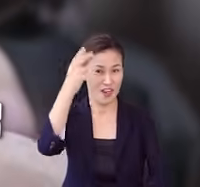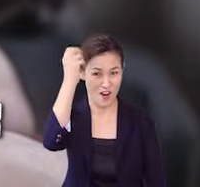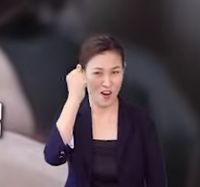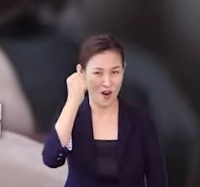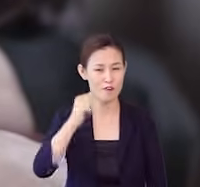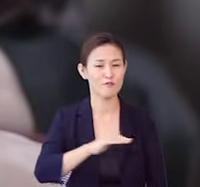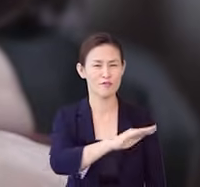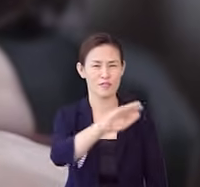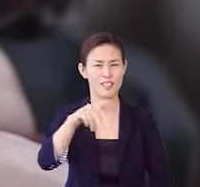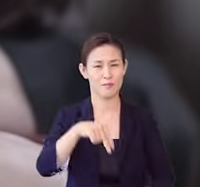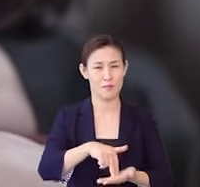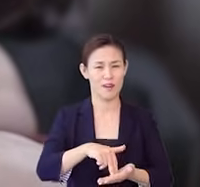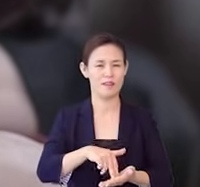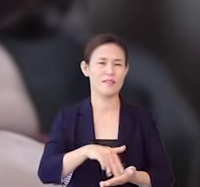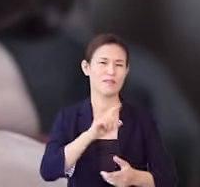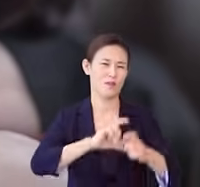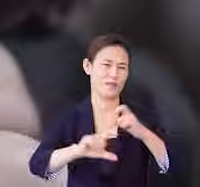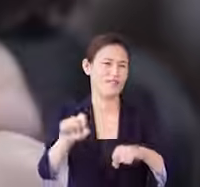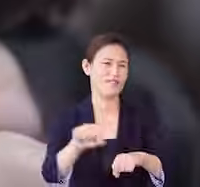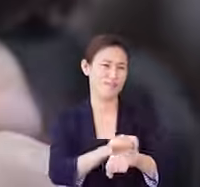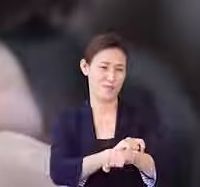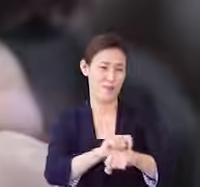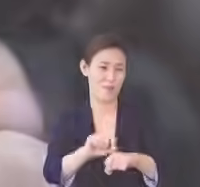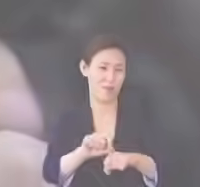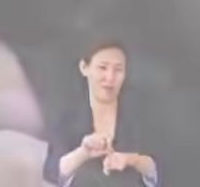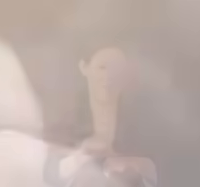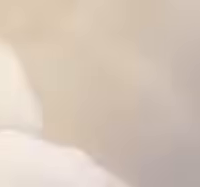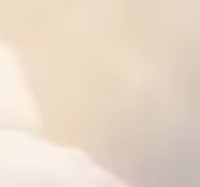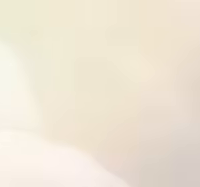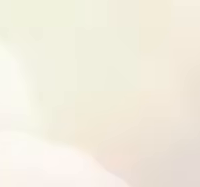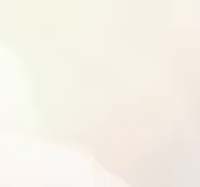기억. 우리에겐 더 특별합니다.